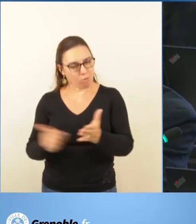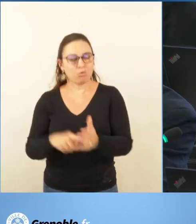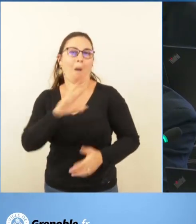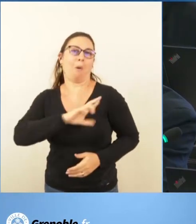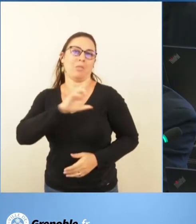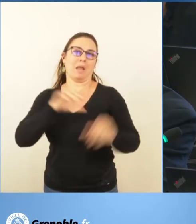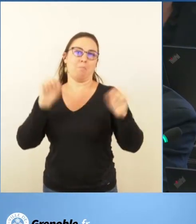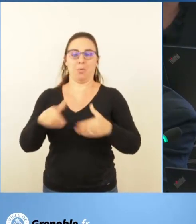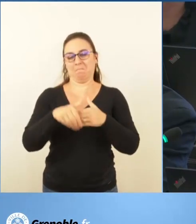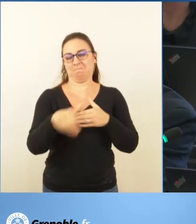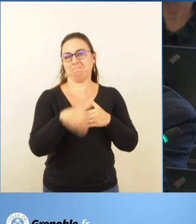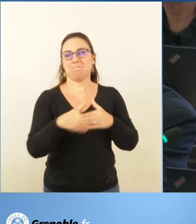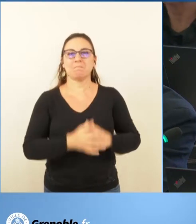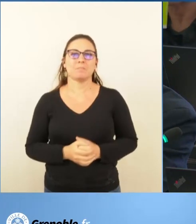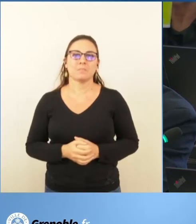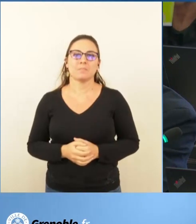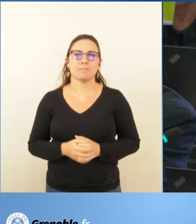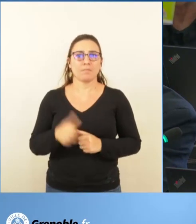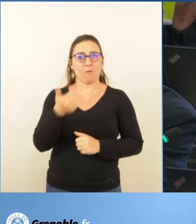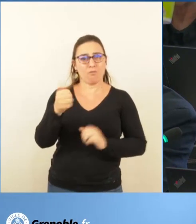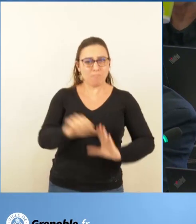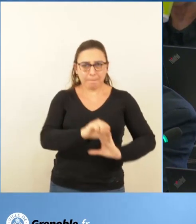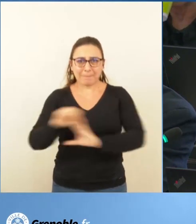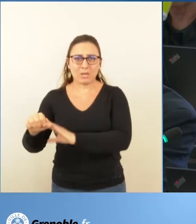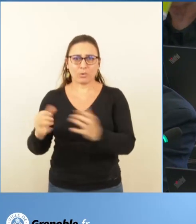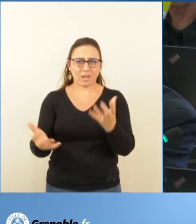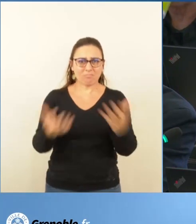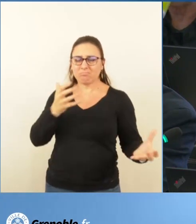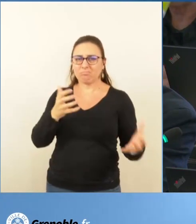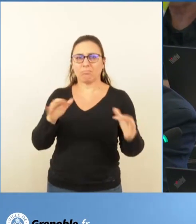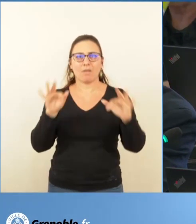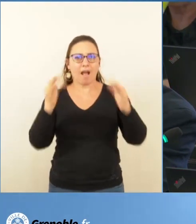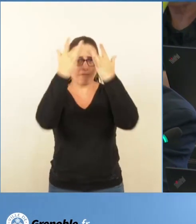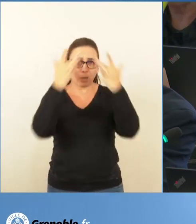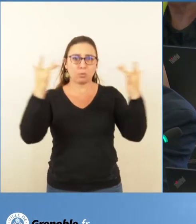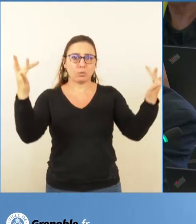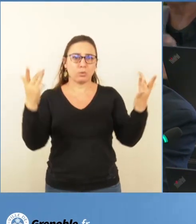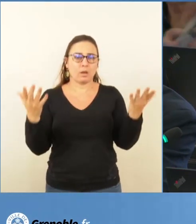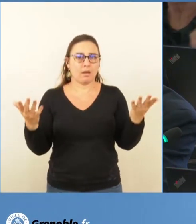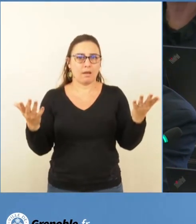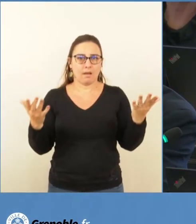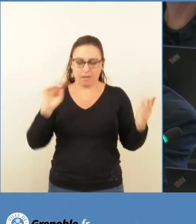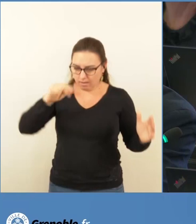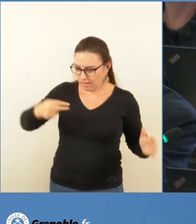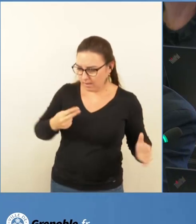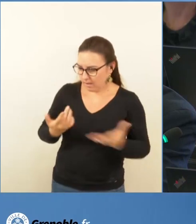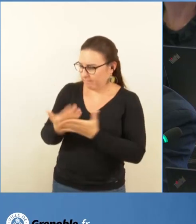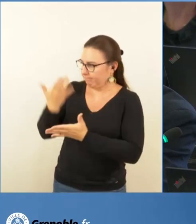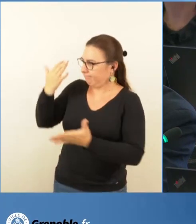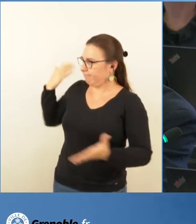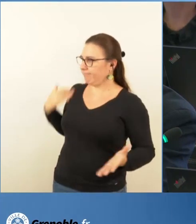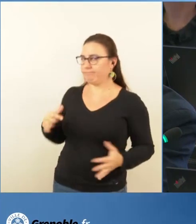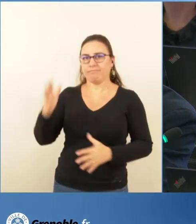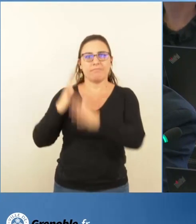à la retraite les priorités que vous mettez en avant dans tout ce qui touche à la culture me rappelle les heures sombres de l'Union